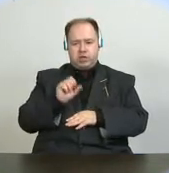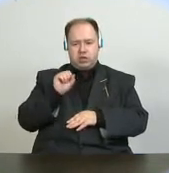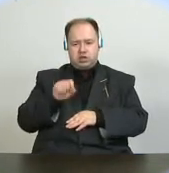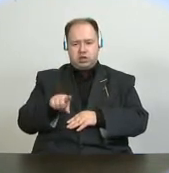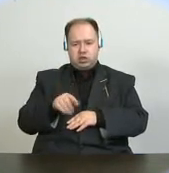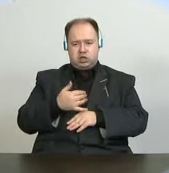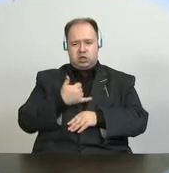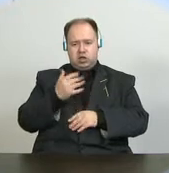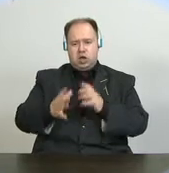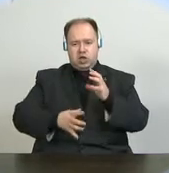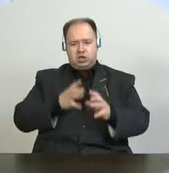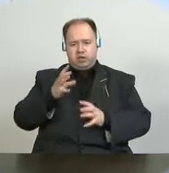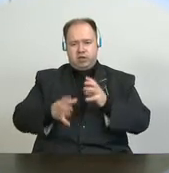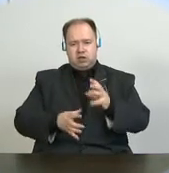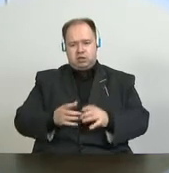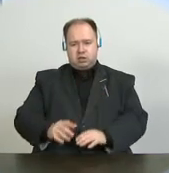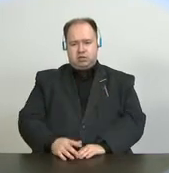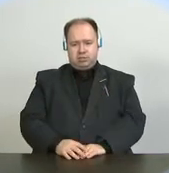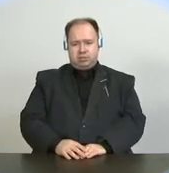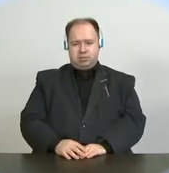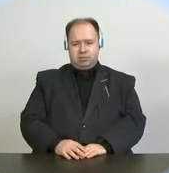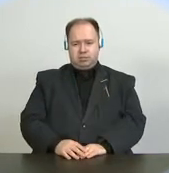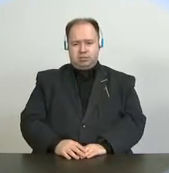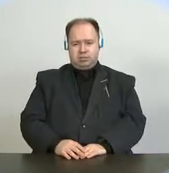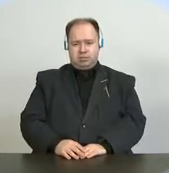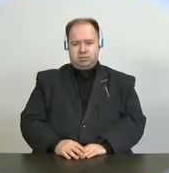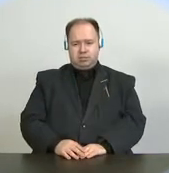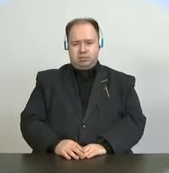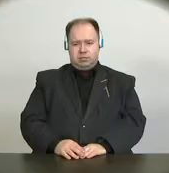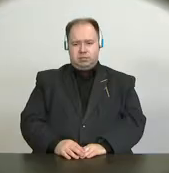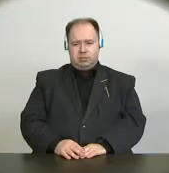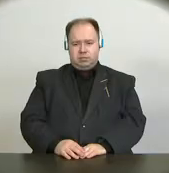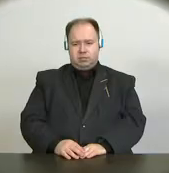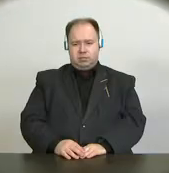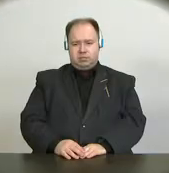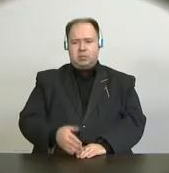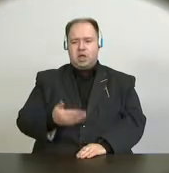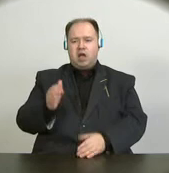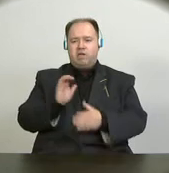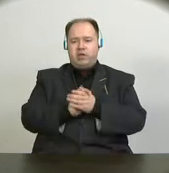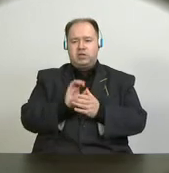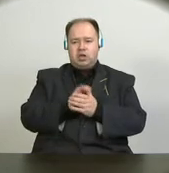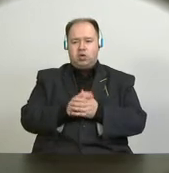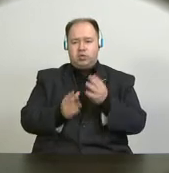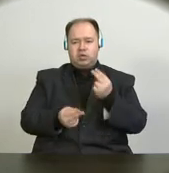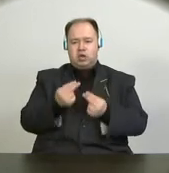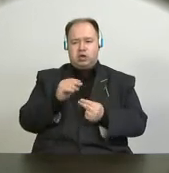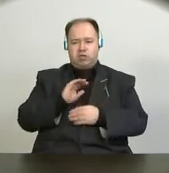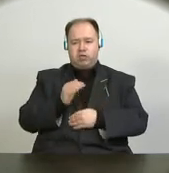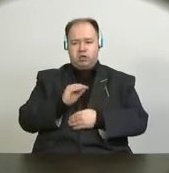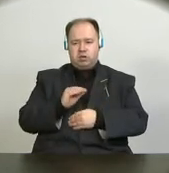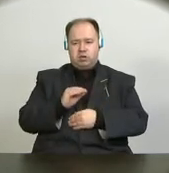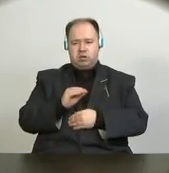здесь мы можем внести свой небольшой вклад вы знакомы с игровой фирмой